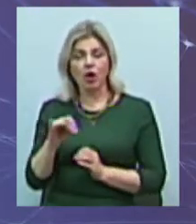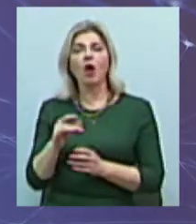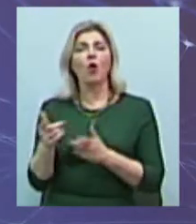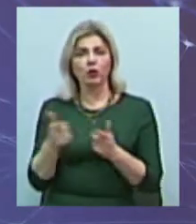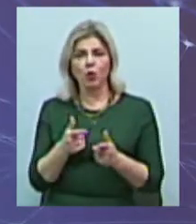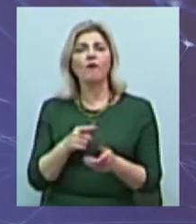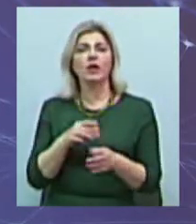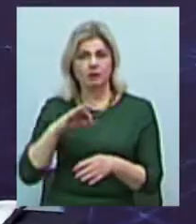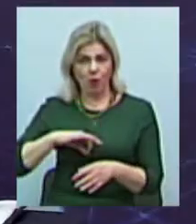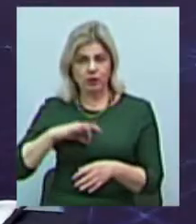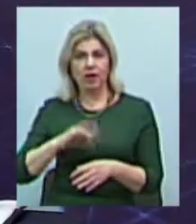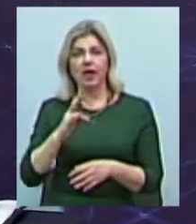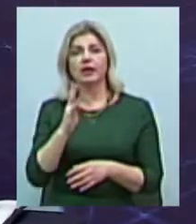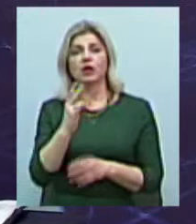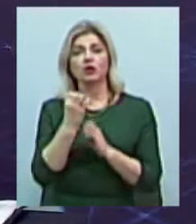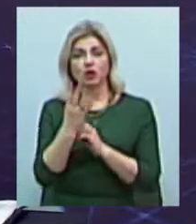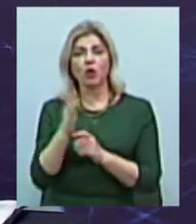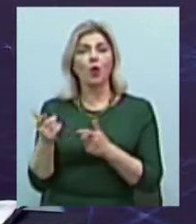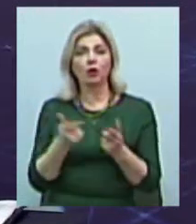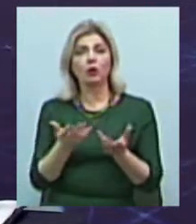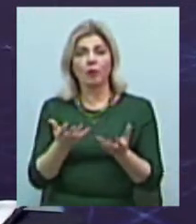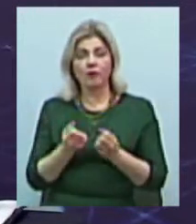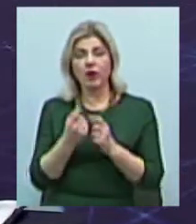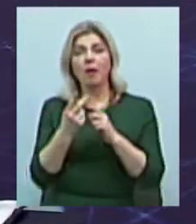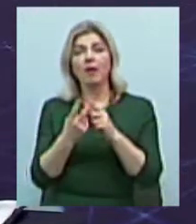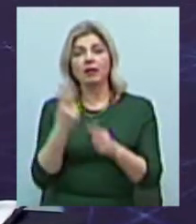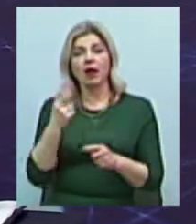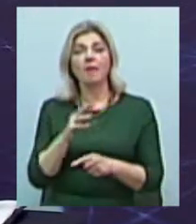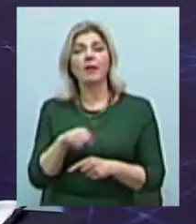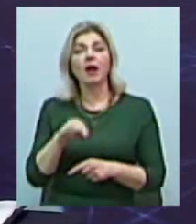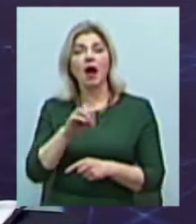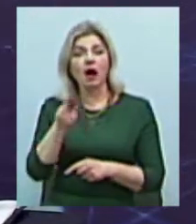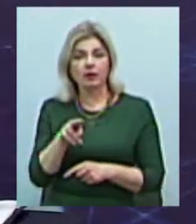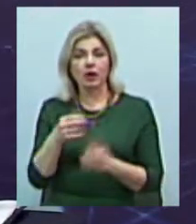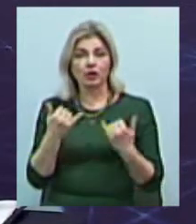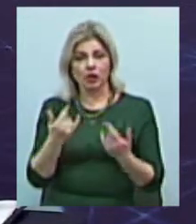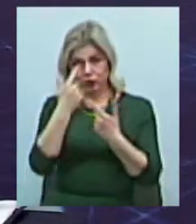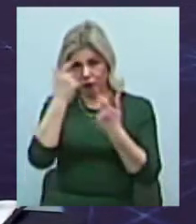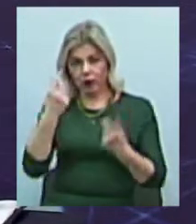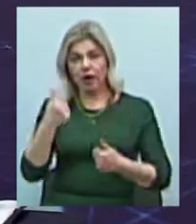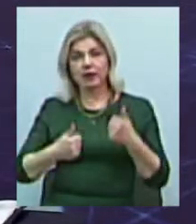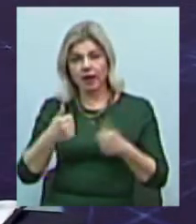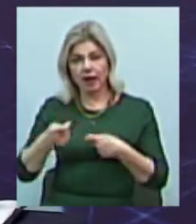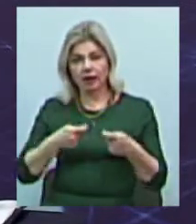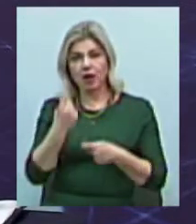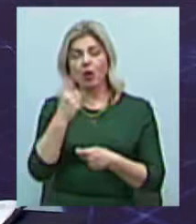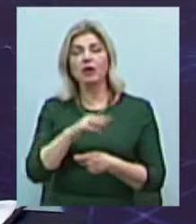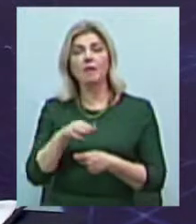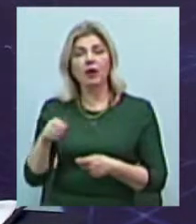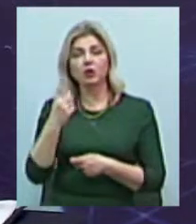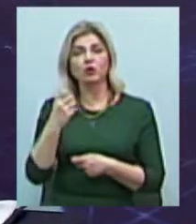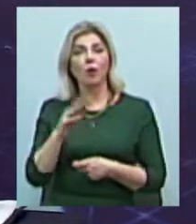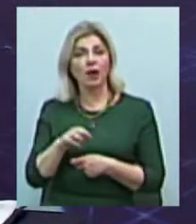освоїти вже. І на N14 ми будемо готові отримати 1,5 мільярда. Бо зараз я оголосив ще один тендер на 1,1 мільярда. Це